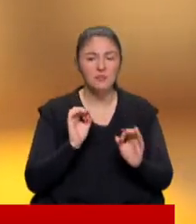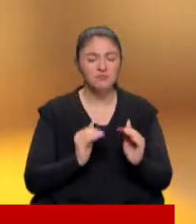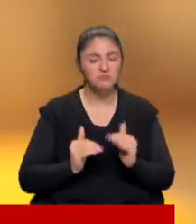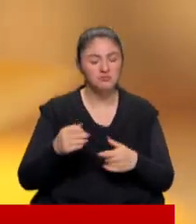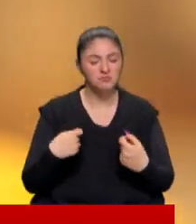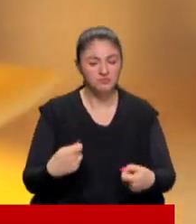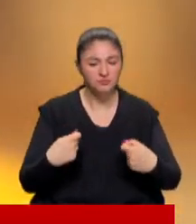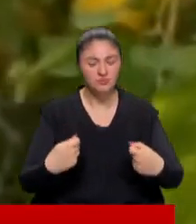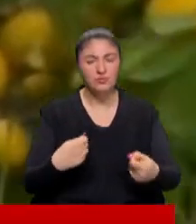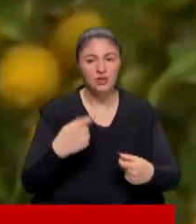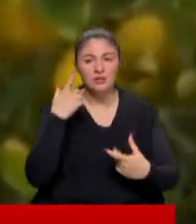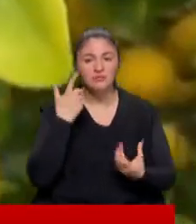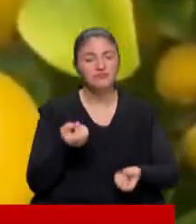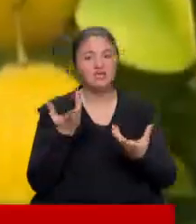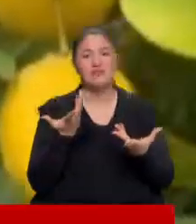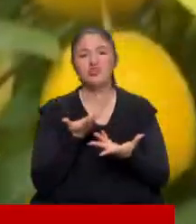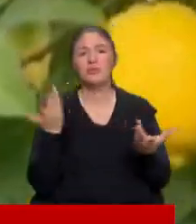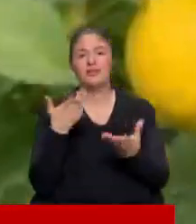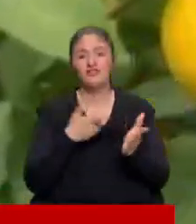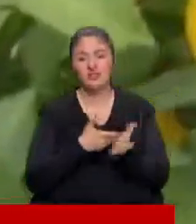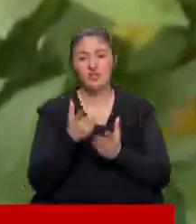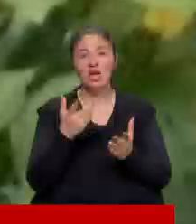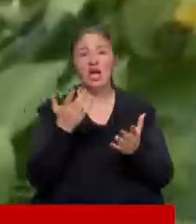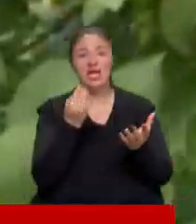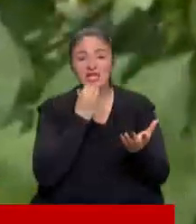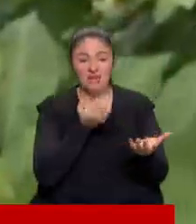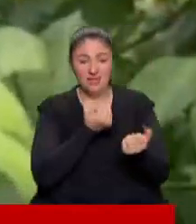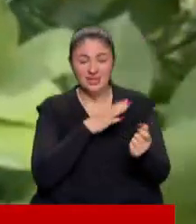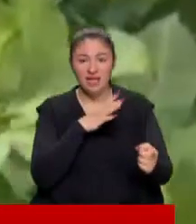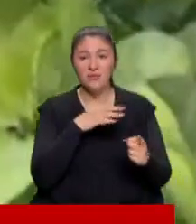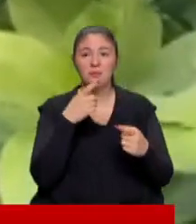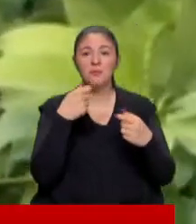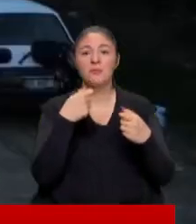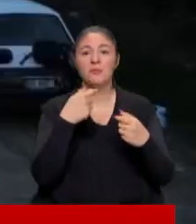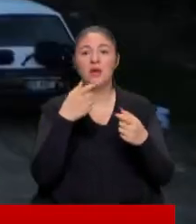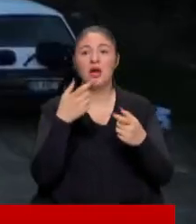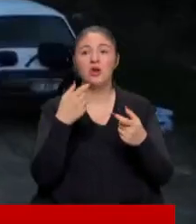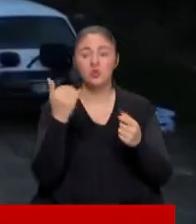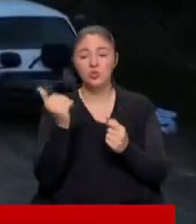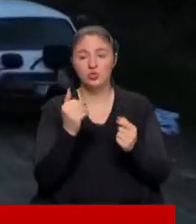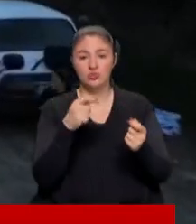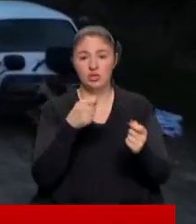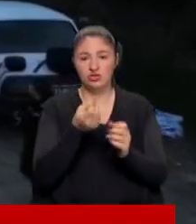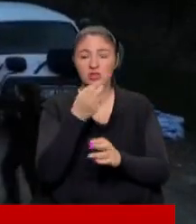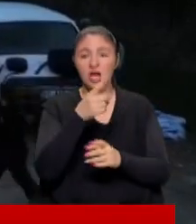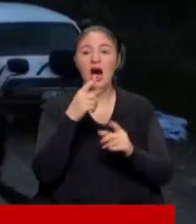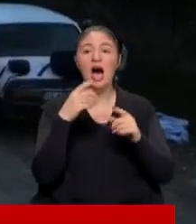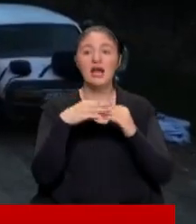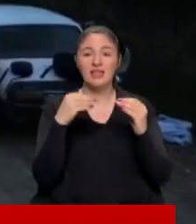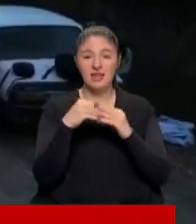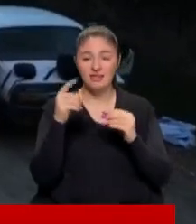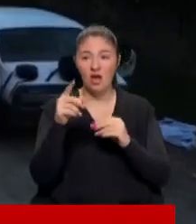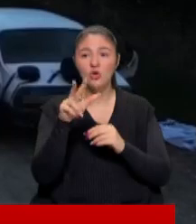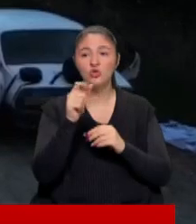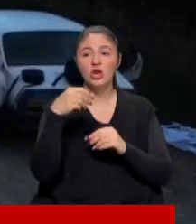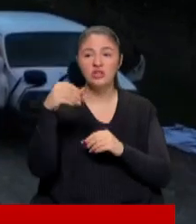artan maliyetlerle başa çıkamadı çiftçi. Tüketici limona maliyetin altında fiyat biçti. Adana'nın Kozan ilçesinde de bahçede